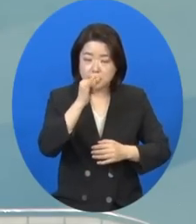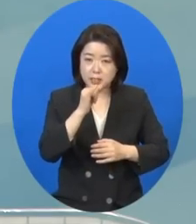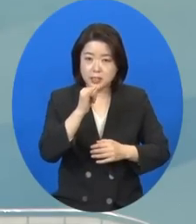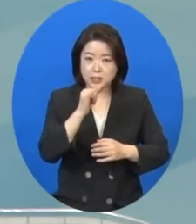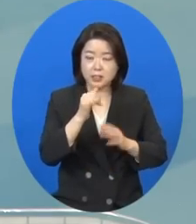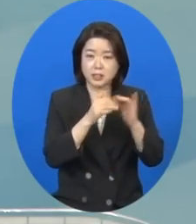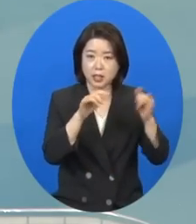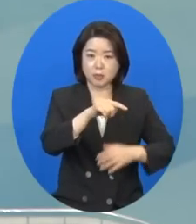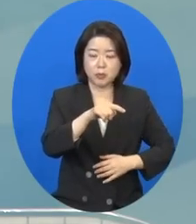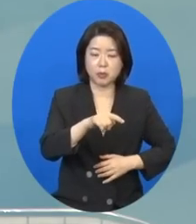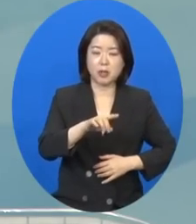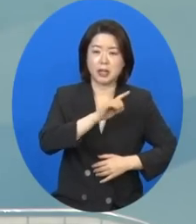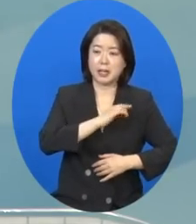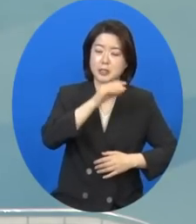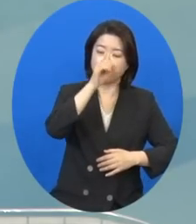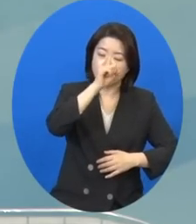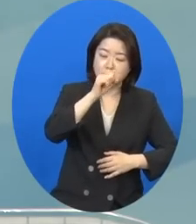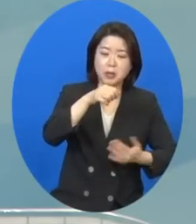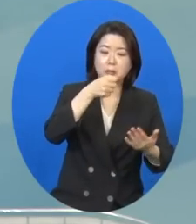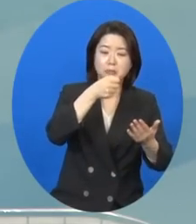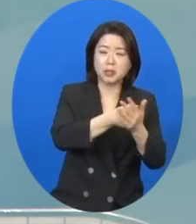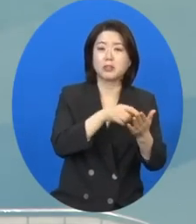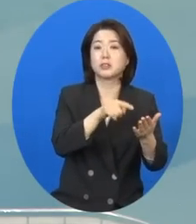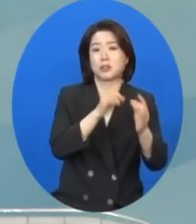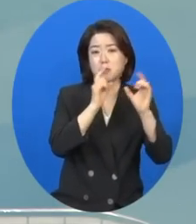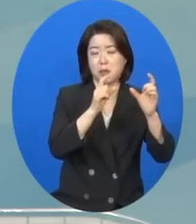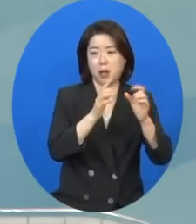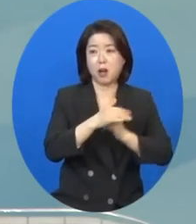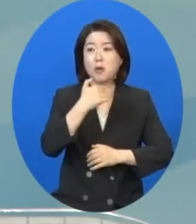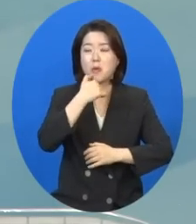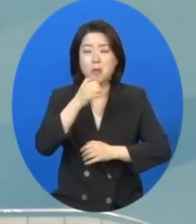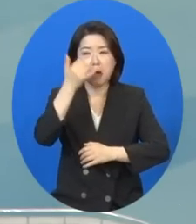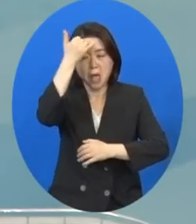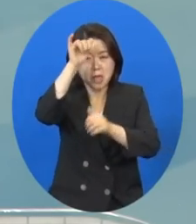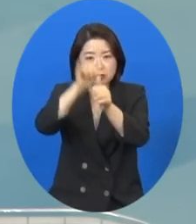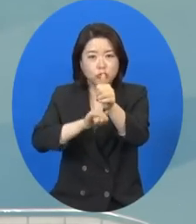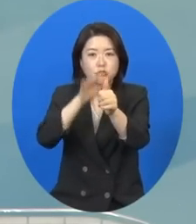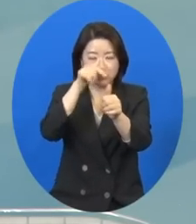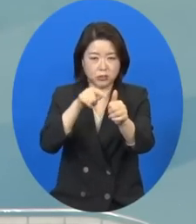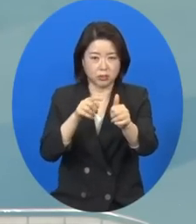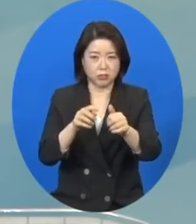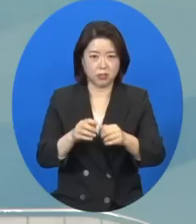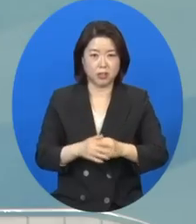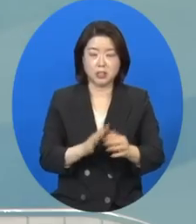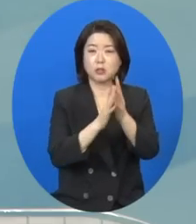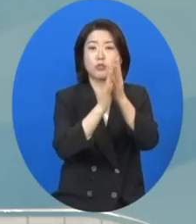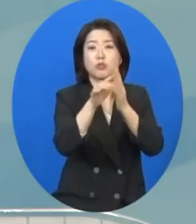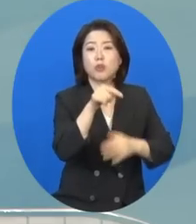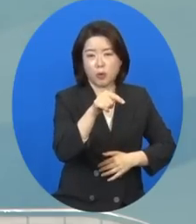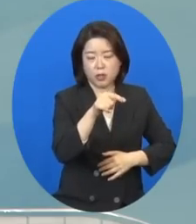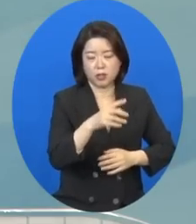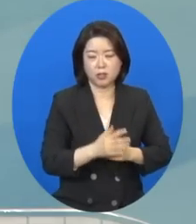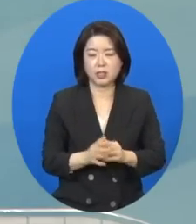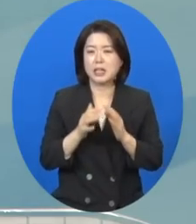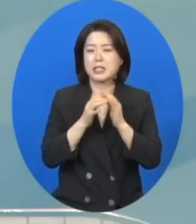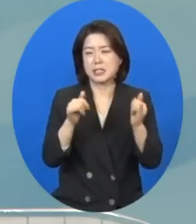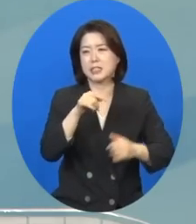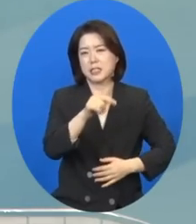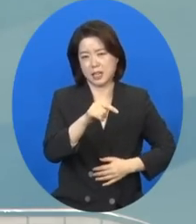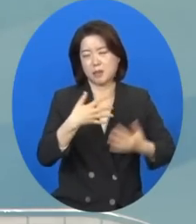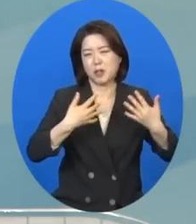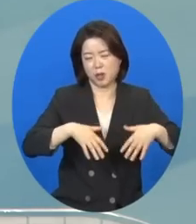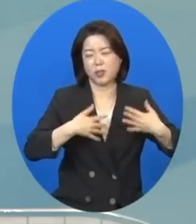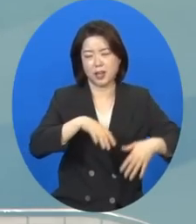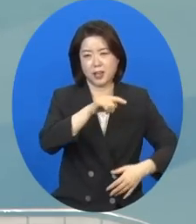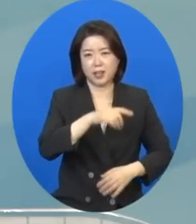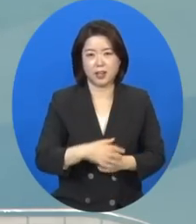내린 결정이에요 그래서 로마에게 지금 충성을 하는 것입니다 이것이 인간의 연약함이죠 주를 선다는 것은